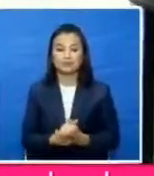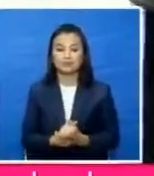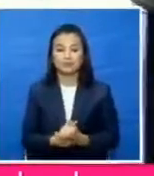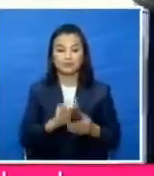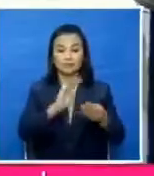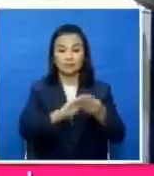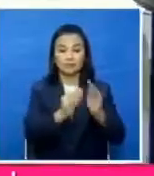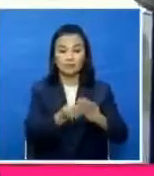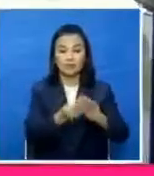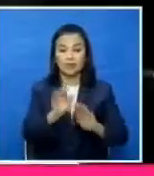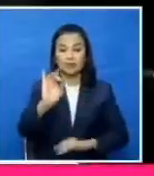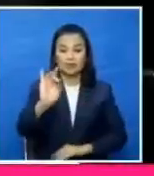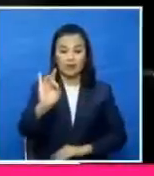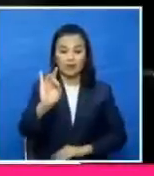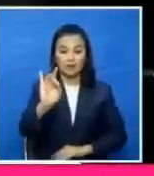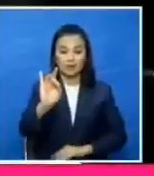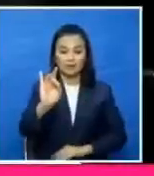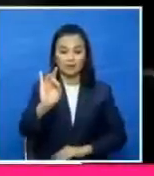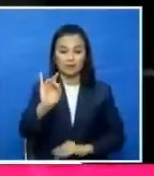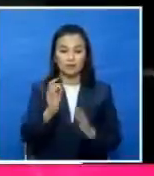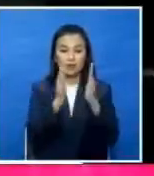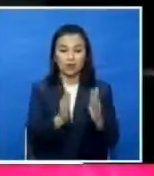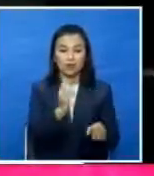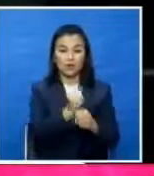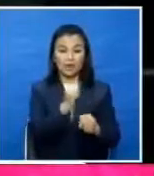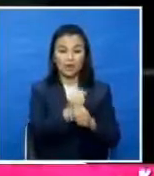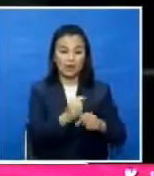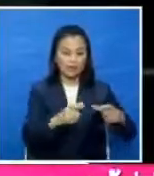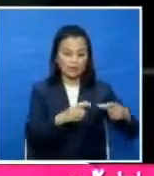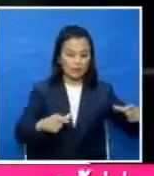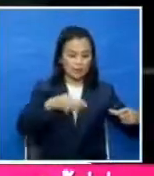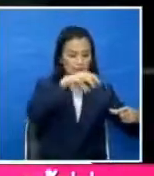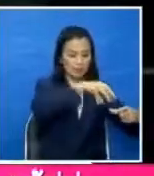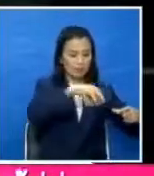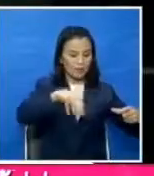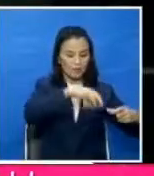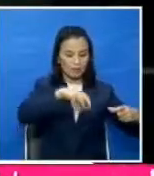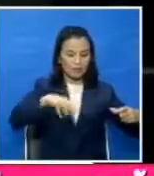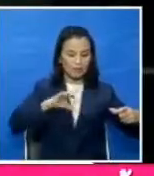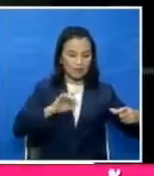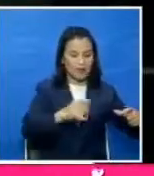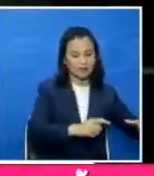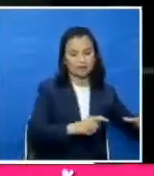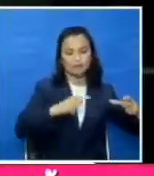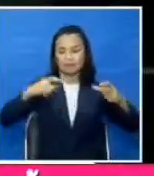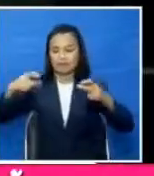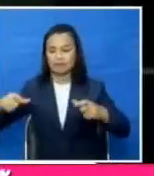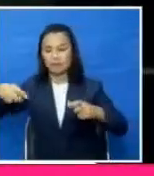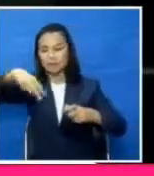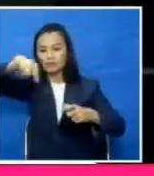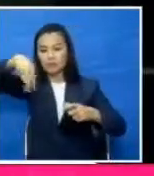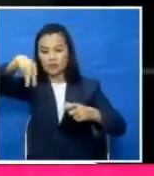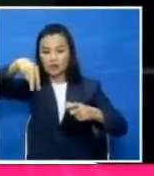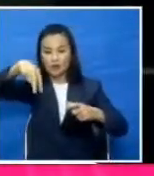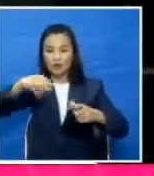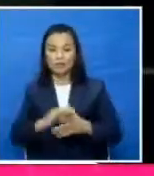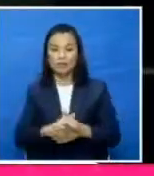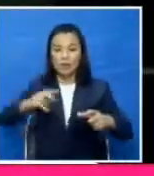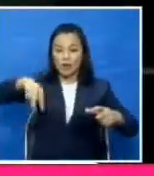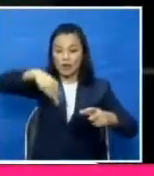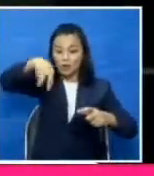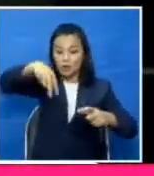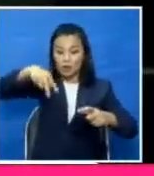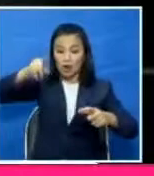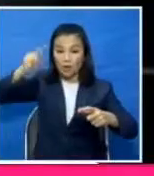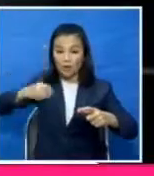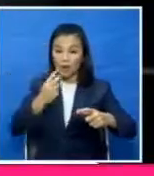หมายเลข8พนักงานนำกล่องลูกบอลหมายเลข8มาให้ประธานกรรมการตรวจสอบค่ะซึ่งในการตรวจสอ